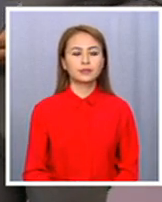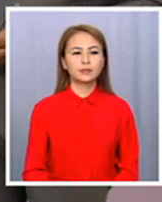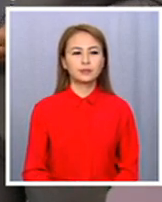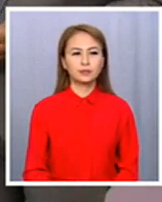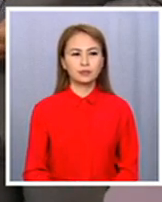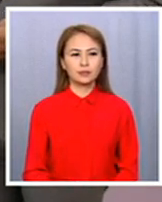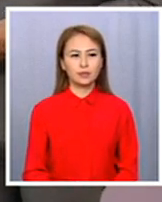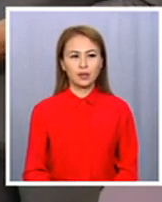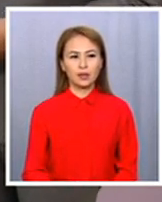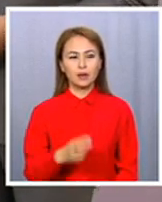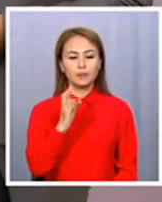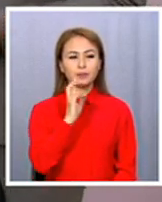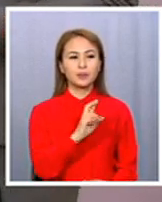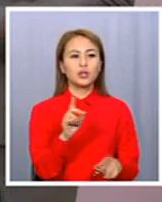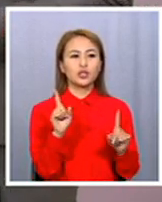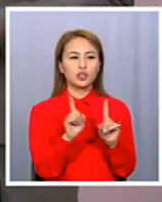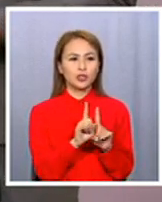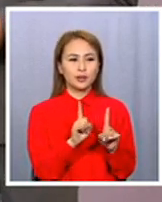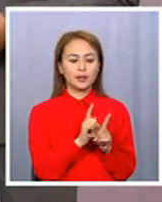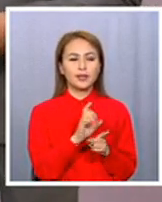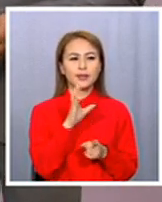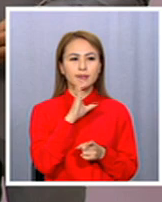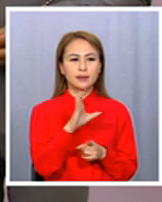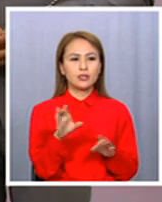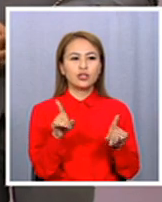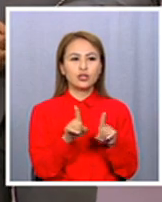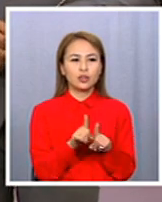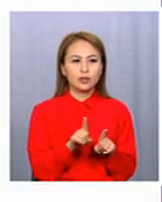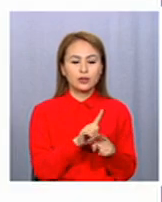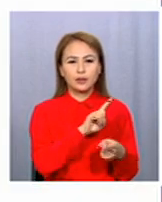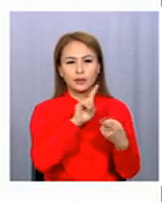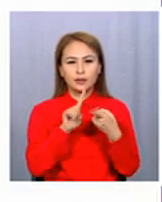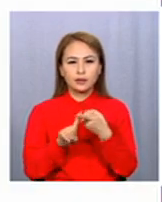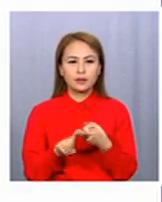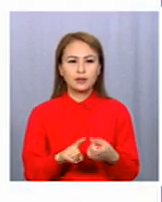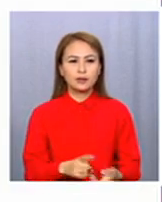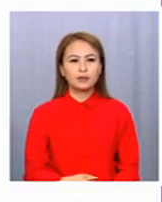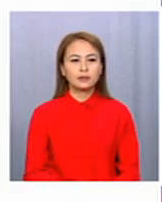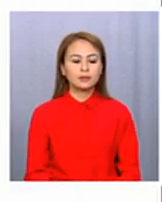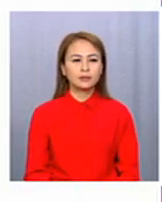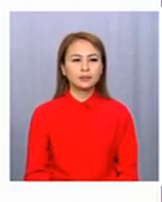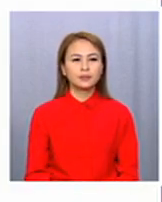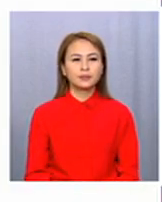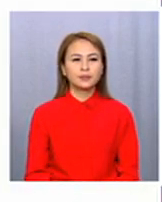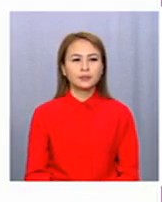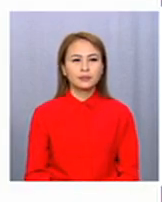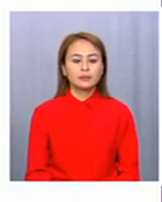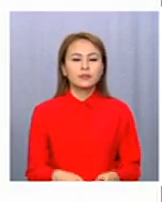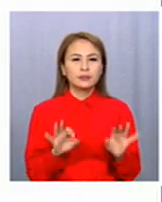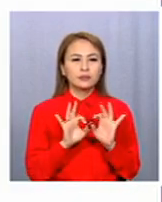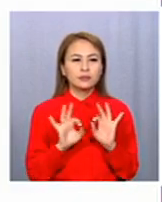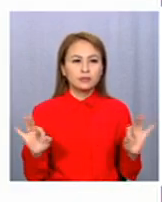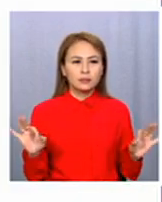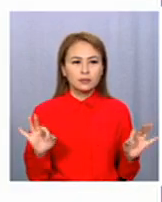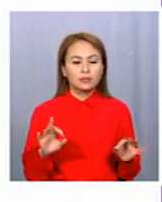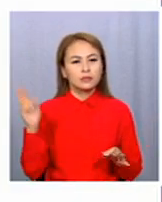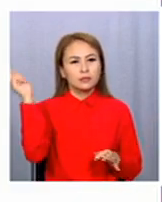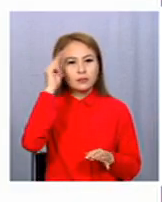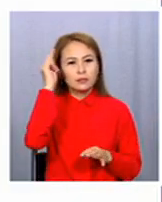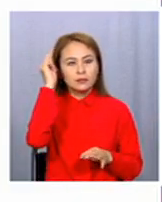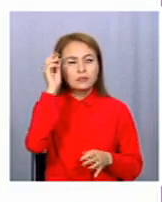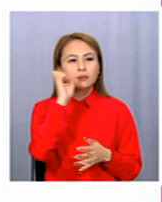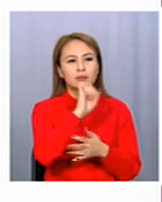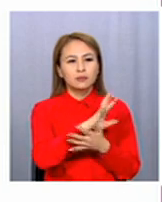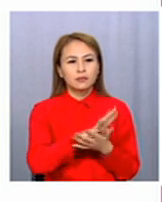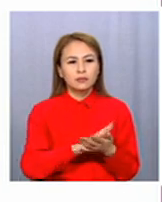Б жиыны да С жиынына тиісті. Жарайсыңдар балалар, сабағымызды әрі